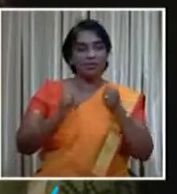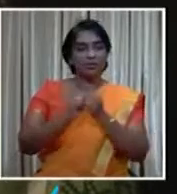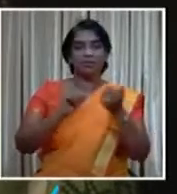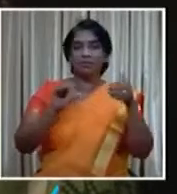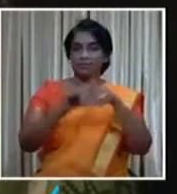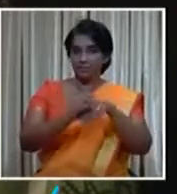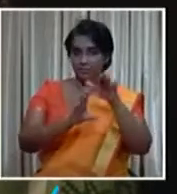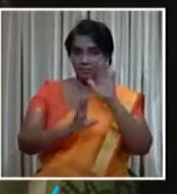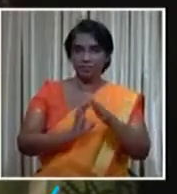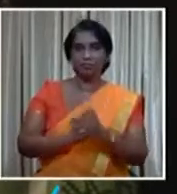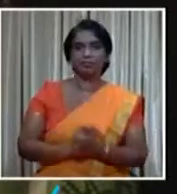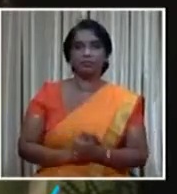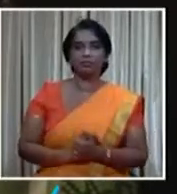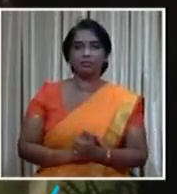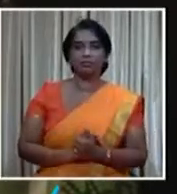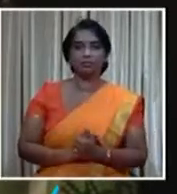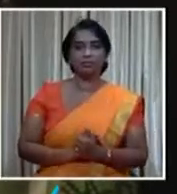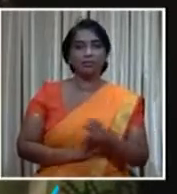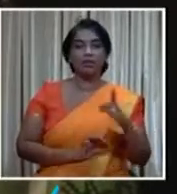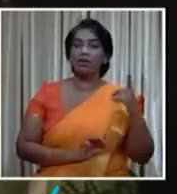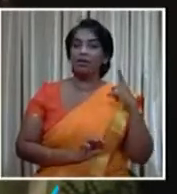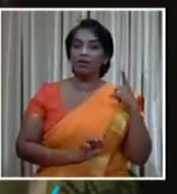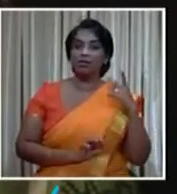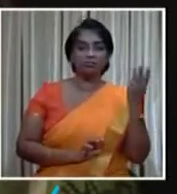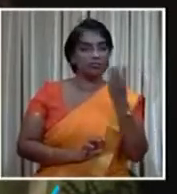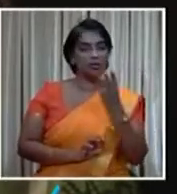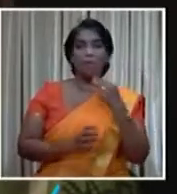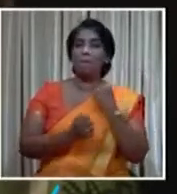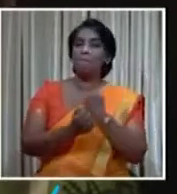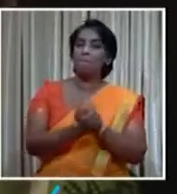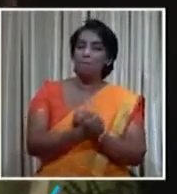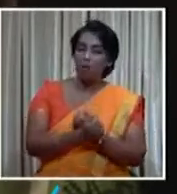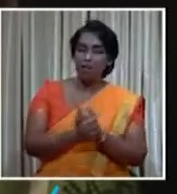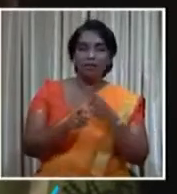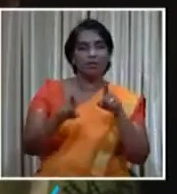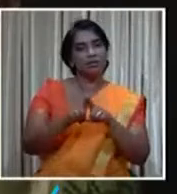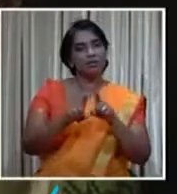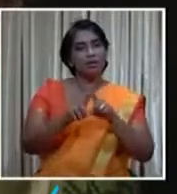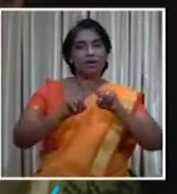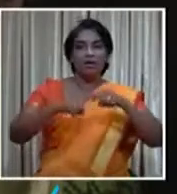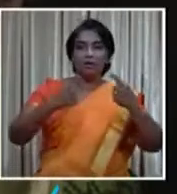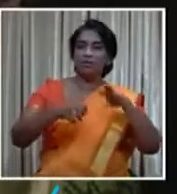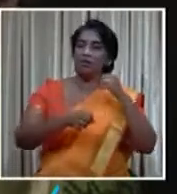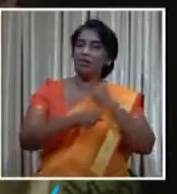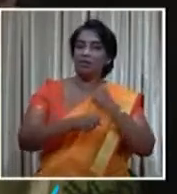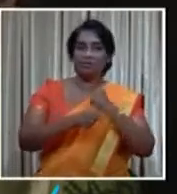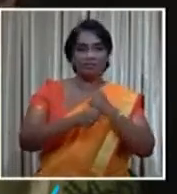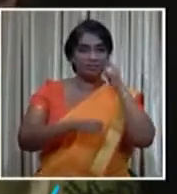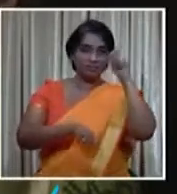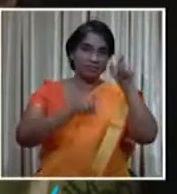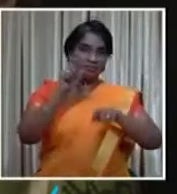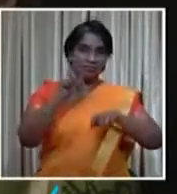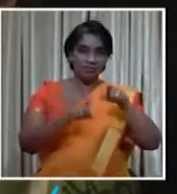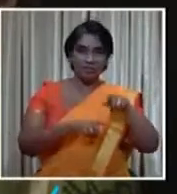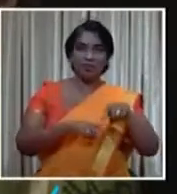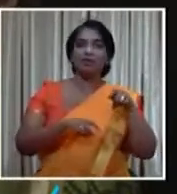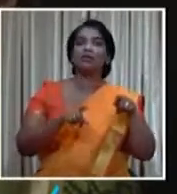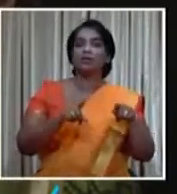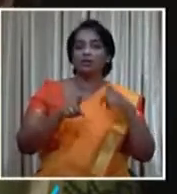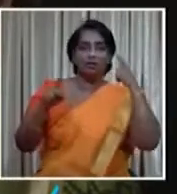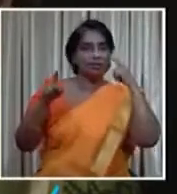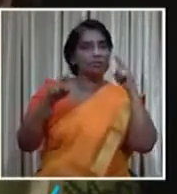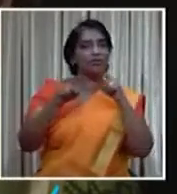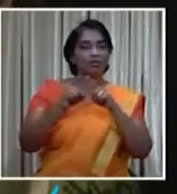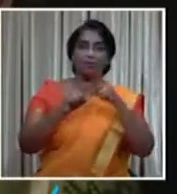ඇත. ත්‍රිවිධ හමුදාව සහ පොලිසිය සහ අනෙකුත් රාජ්‍ය සේවකේ ඒ